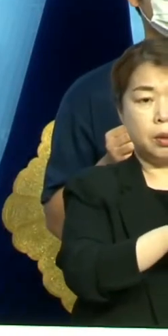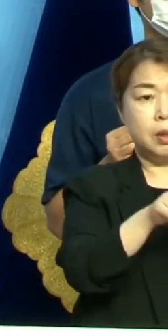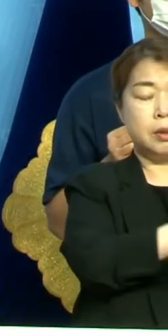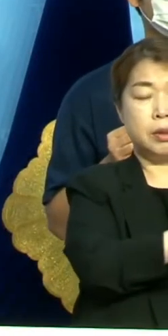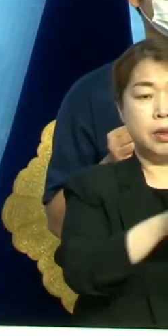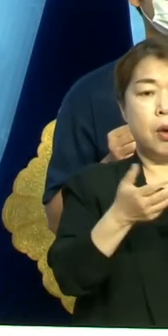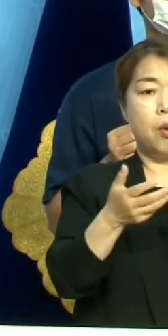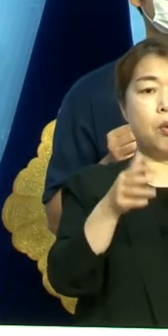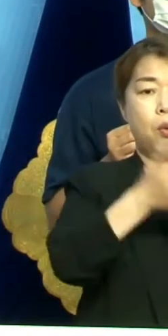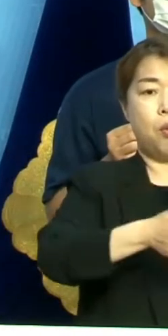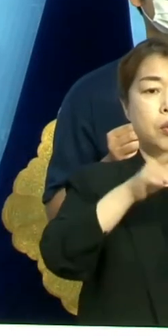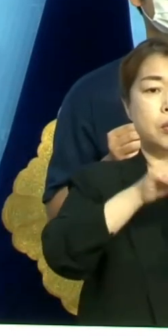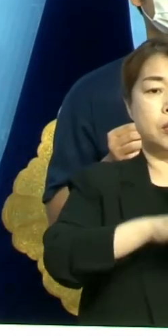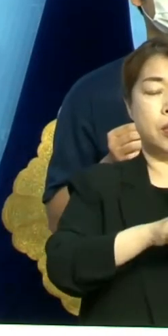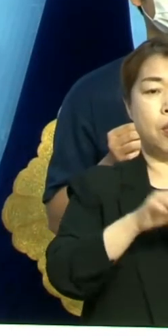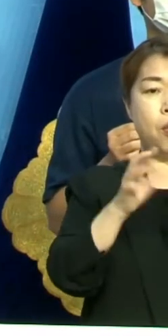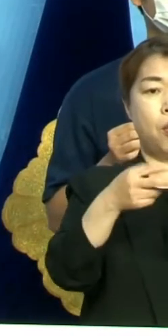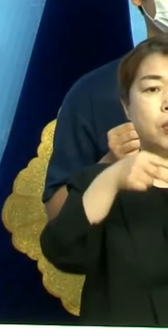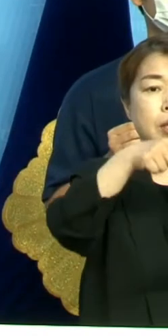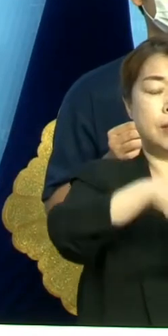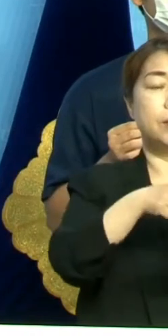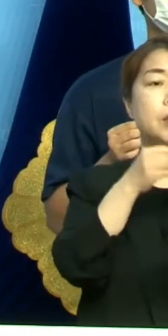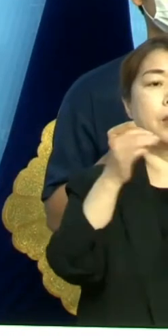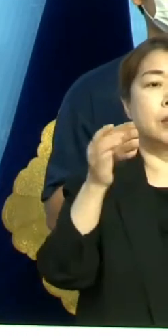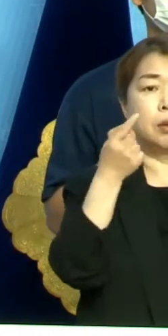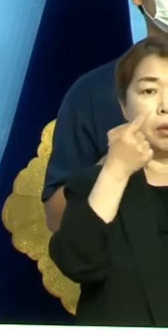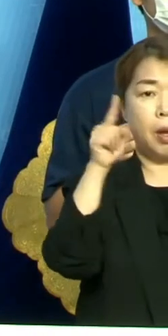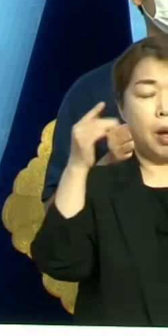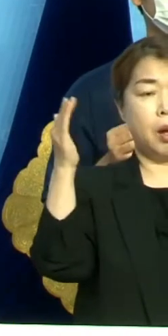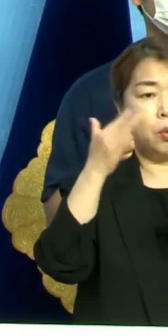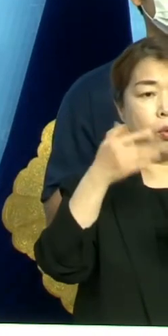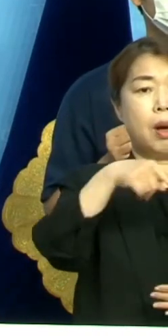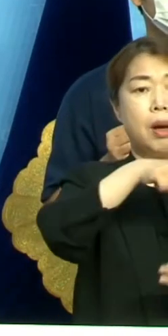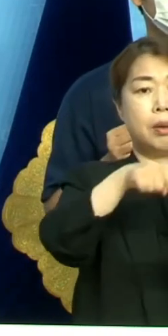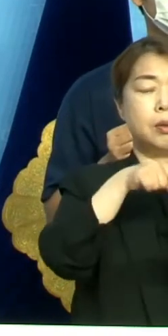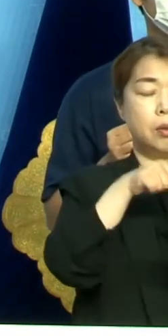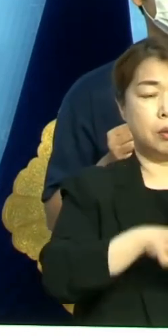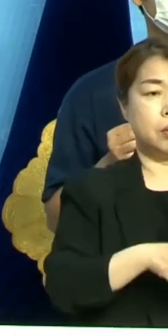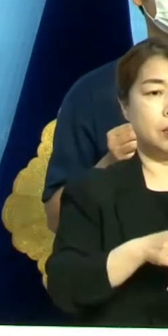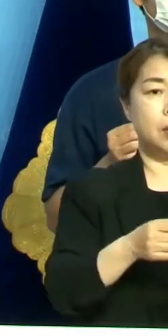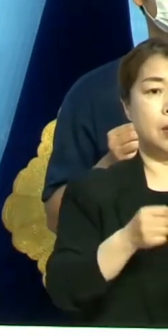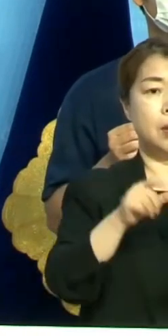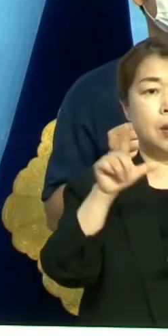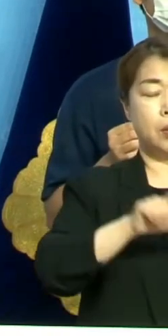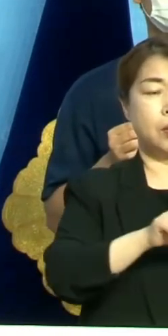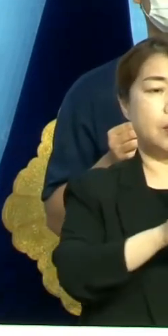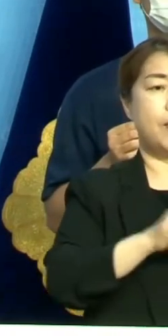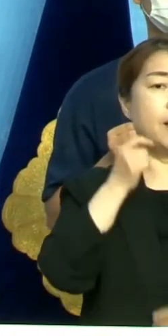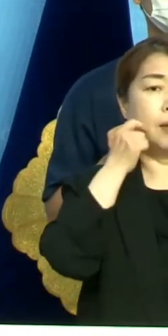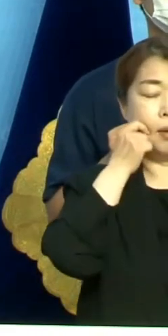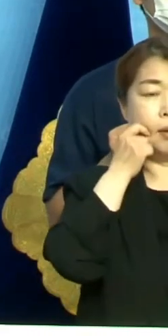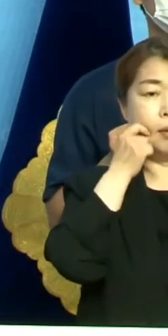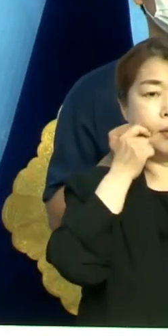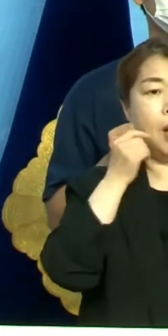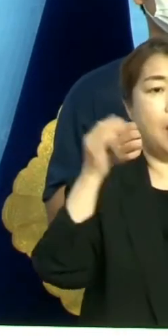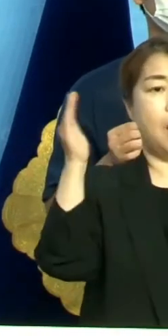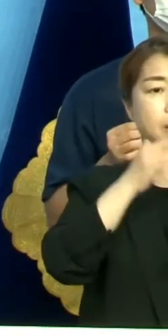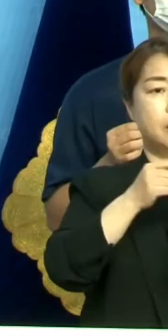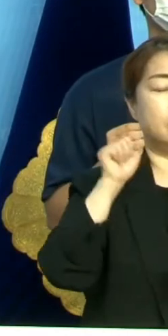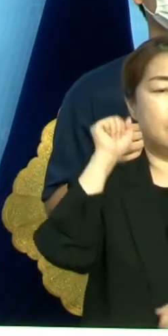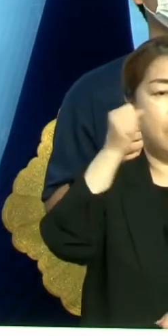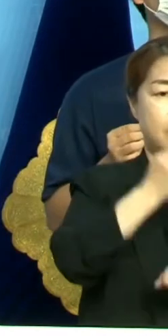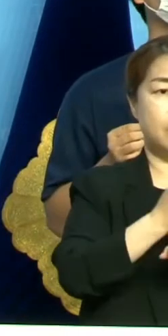공적 교육기관인 국립대학 에서는 어져 있을 수 없는 일입니다 학생들이 행사 안